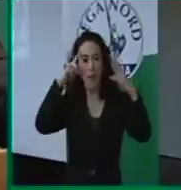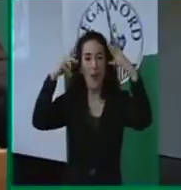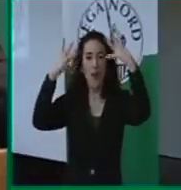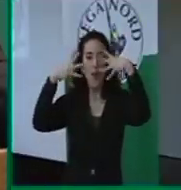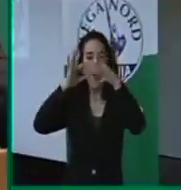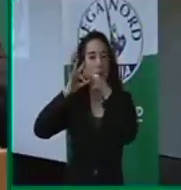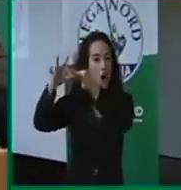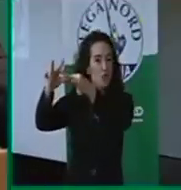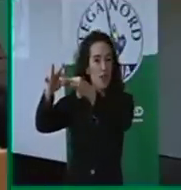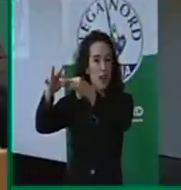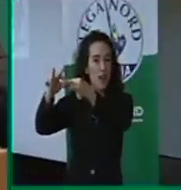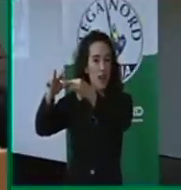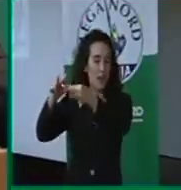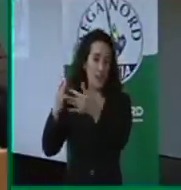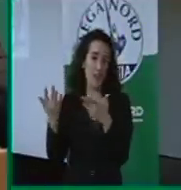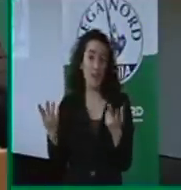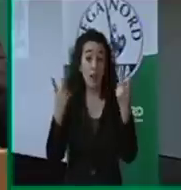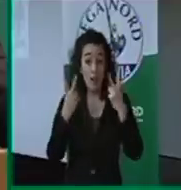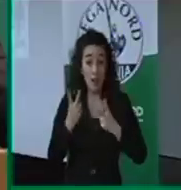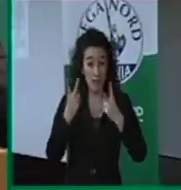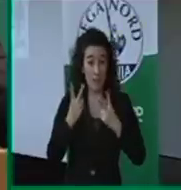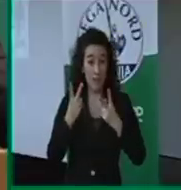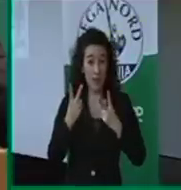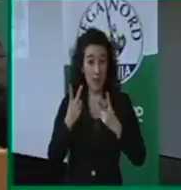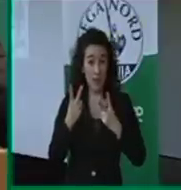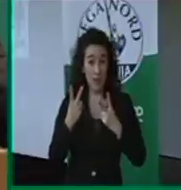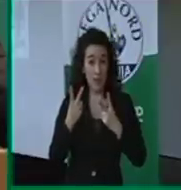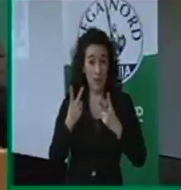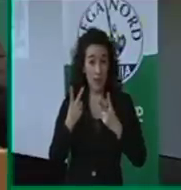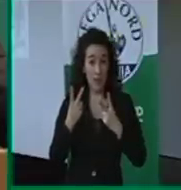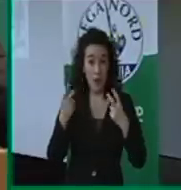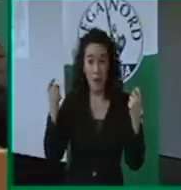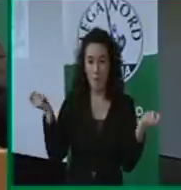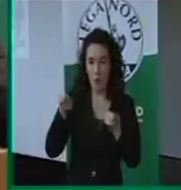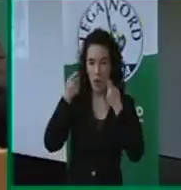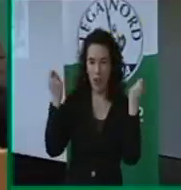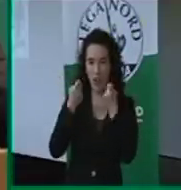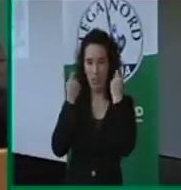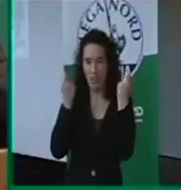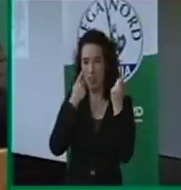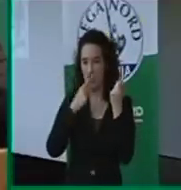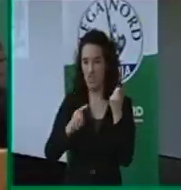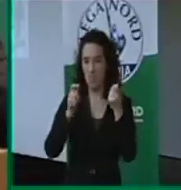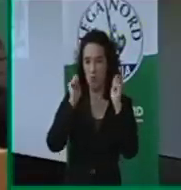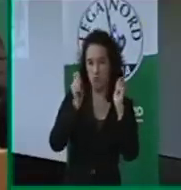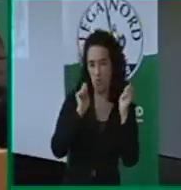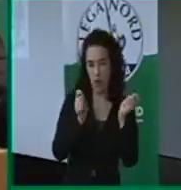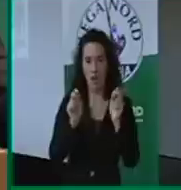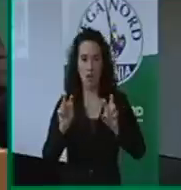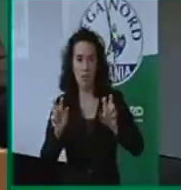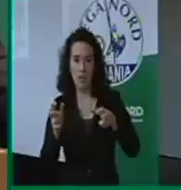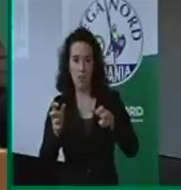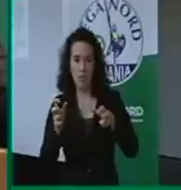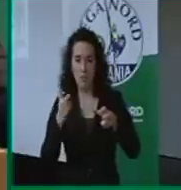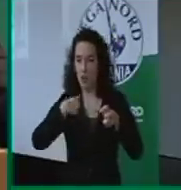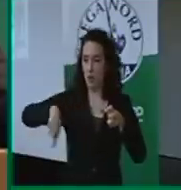che è tanto incredibilmente forte questa macchina di propaganda mediatica su cui noi siamo stati immersi